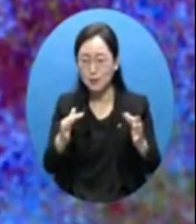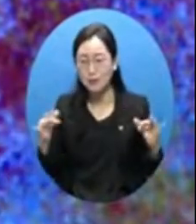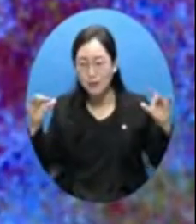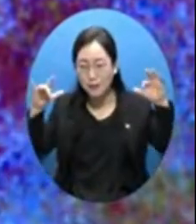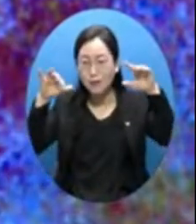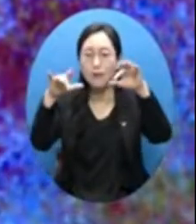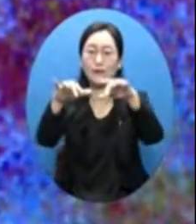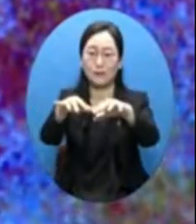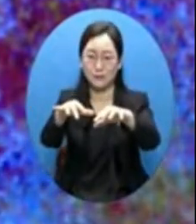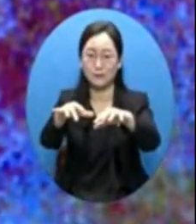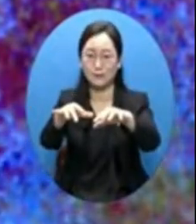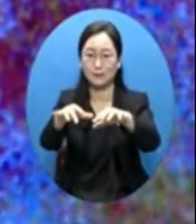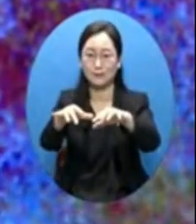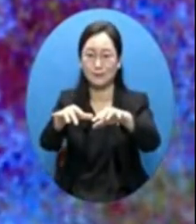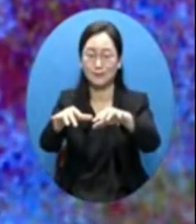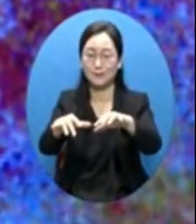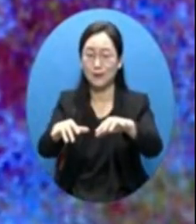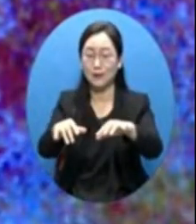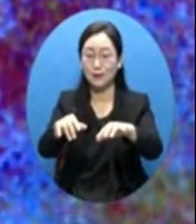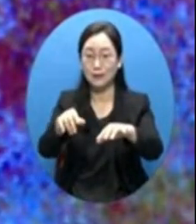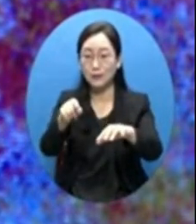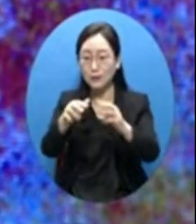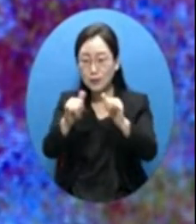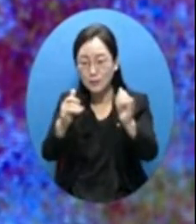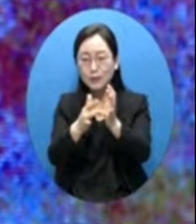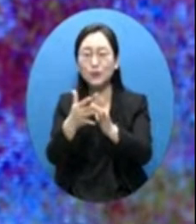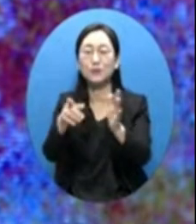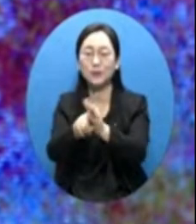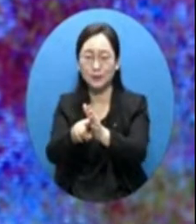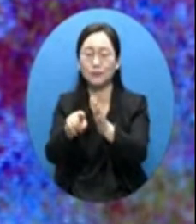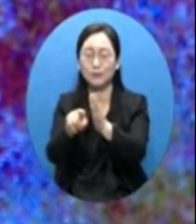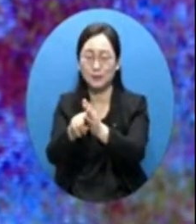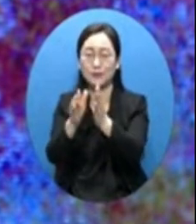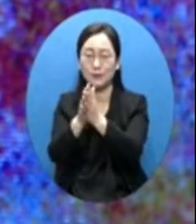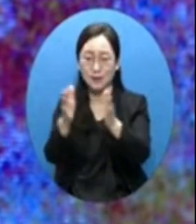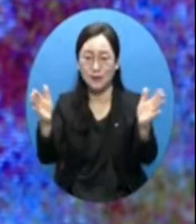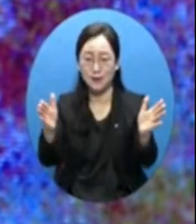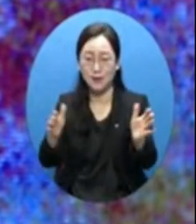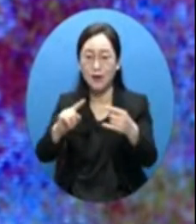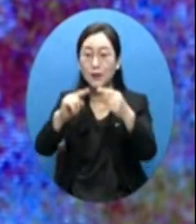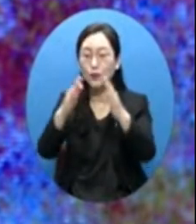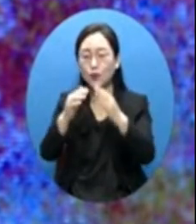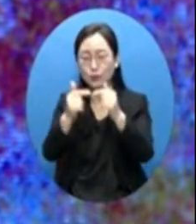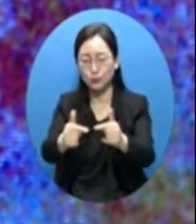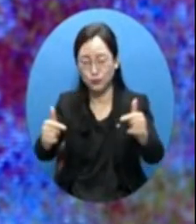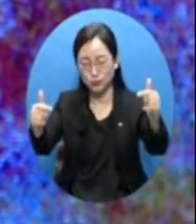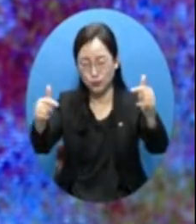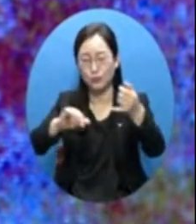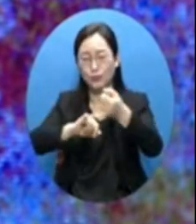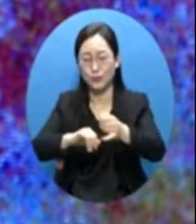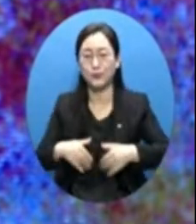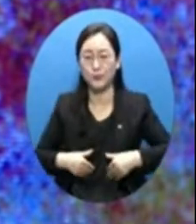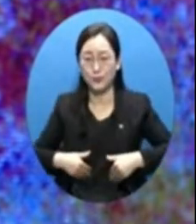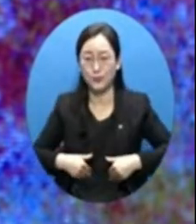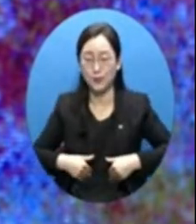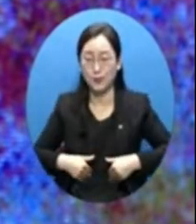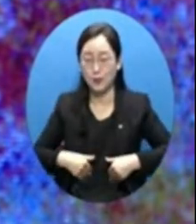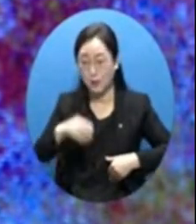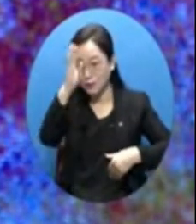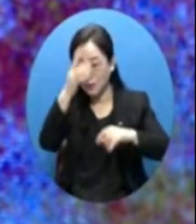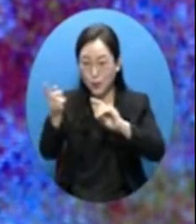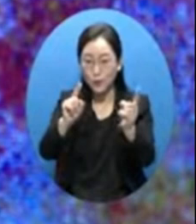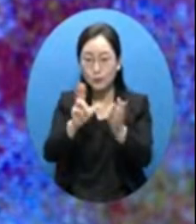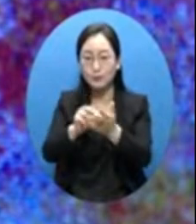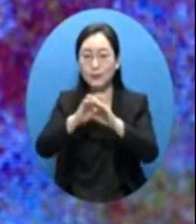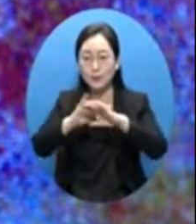몰려와서 저들이 예수를 믿게 되었습니다. 이렇게 교회가 부흥되어야 되는 것입니다. 교회가 부흥될 때 병이 고침받고 문제가